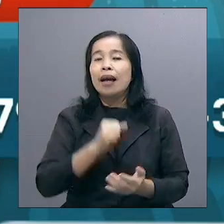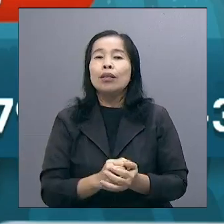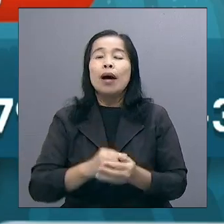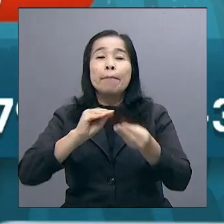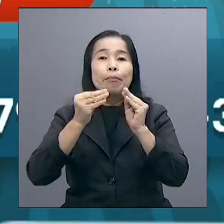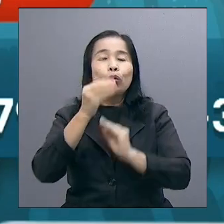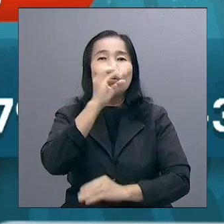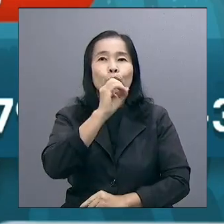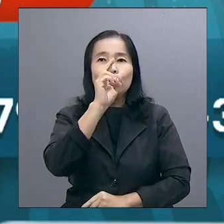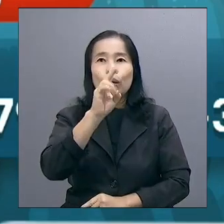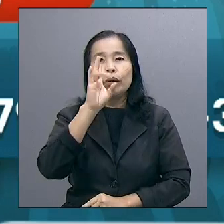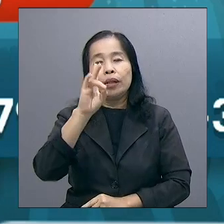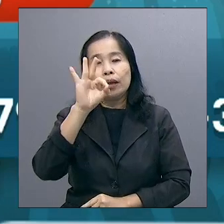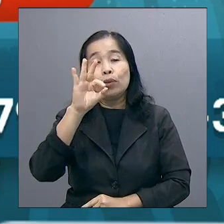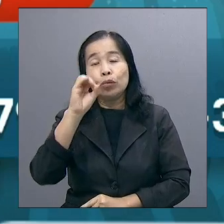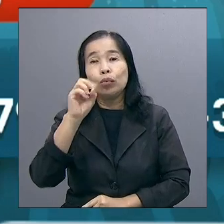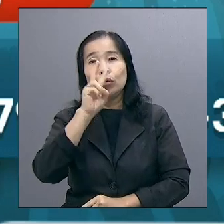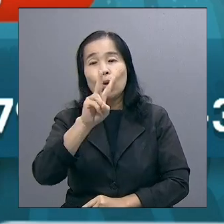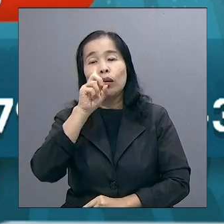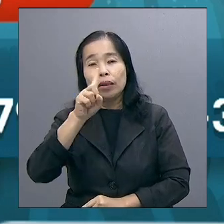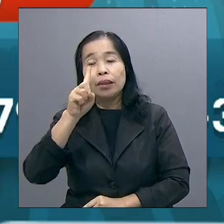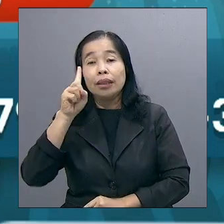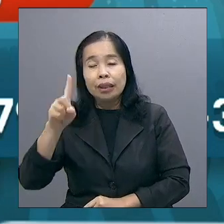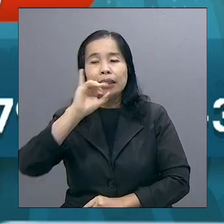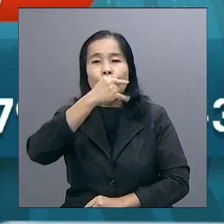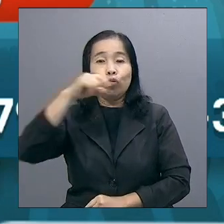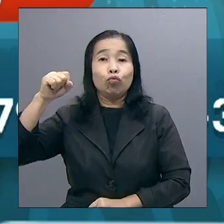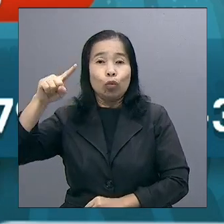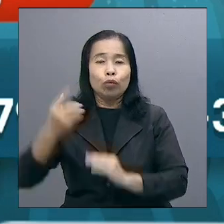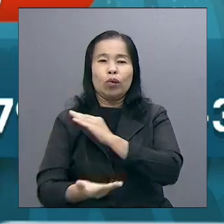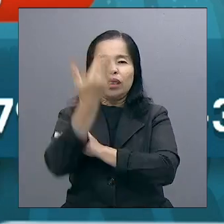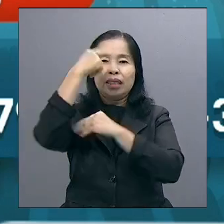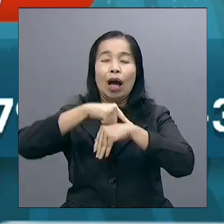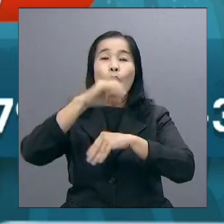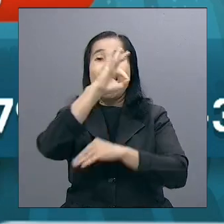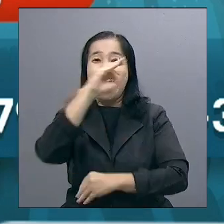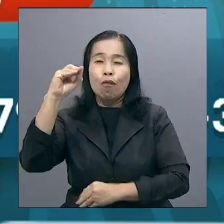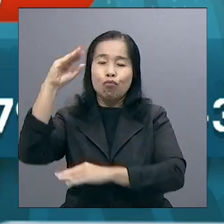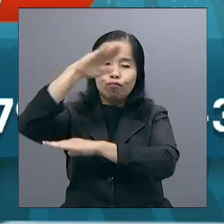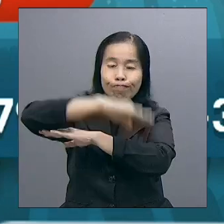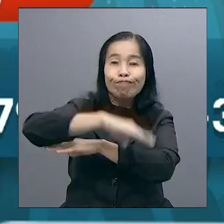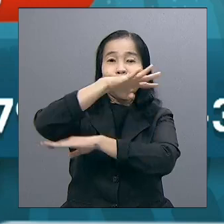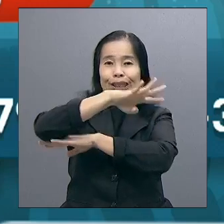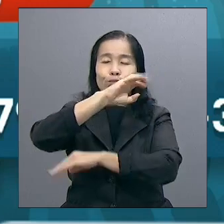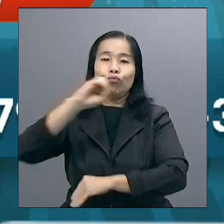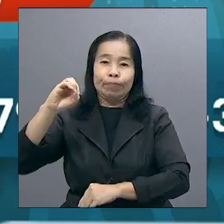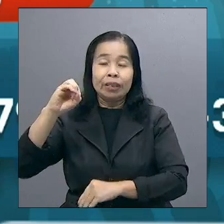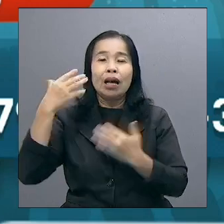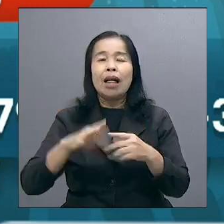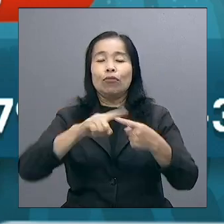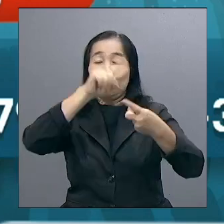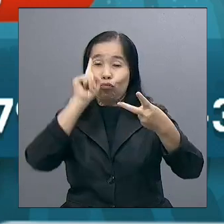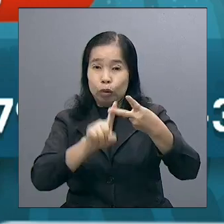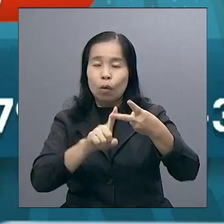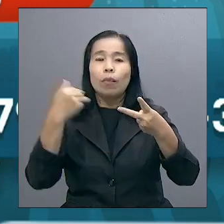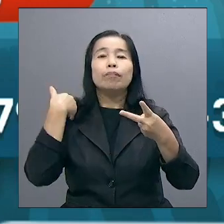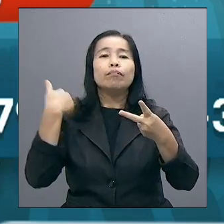-7902-111 จัถึงสุก 9 โมงเช้าถึง 4 โมงเย็ค่ะอีหนงช่องทางทเราสามารพคยตดตอกันได